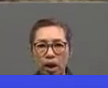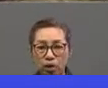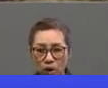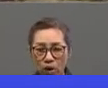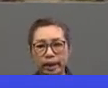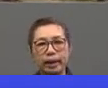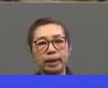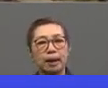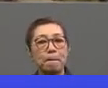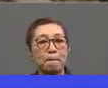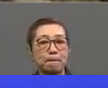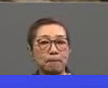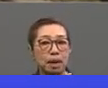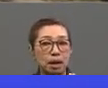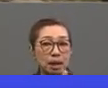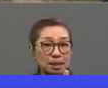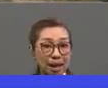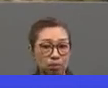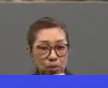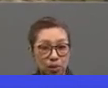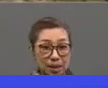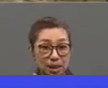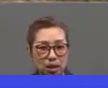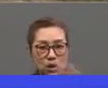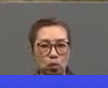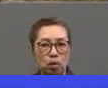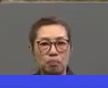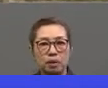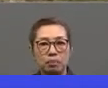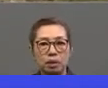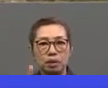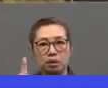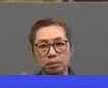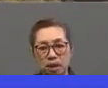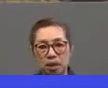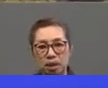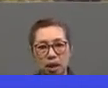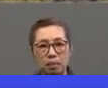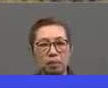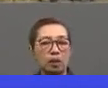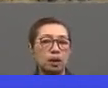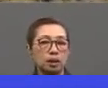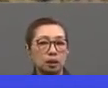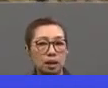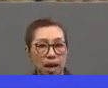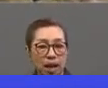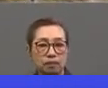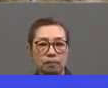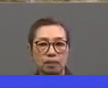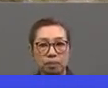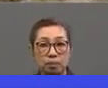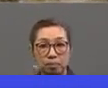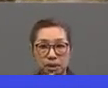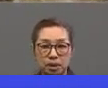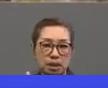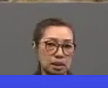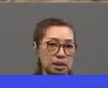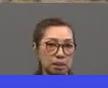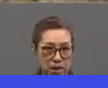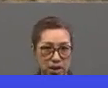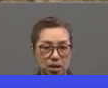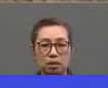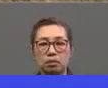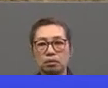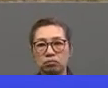ที่จะแบบมีการวางแผนไว้แล้วเผื่อมีเหตุฉุกเฉินเนี่ยจะได้ปรับได้ทันนะคะซึ่งทางด้านดรสุรสีกิตติมณฑล